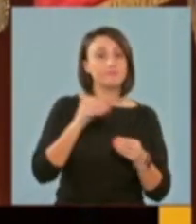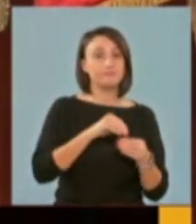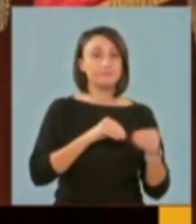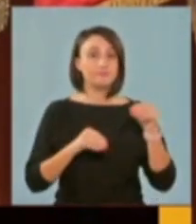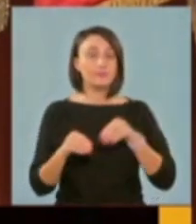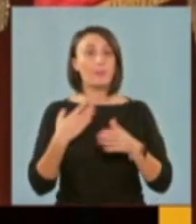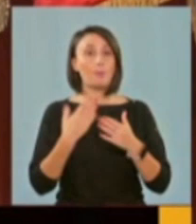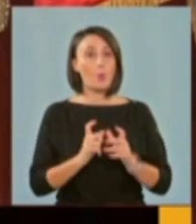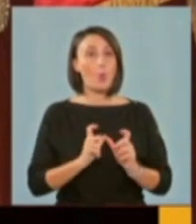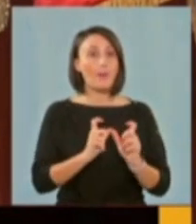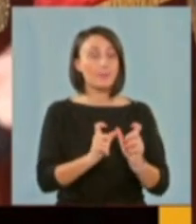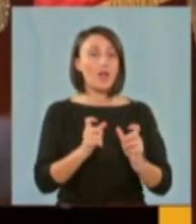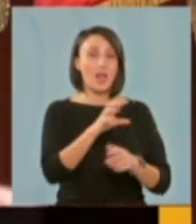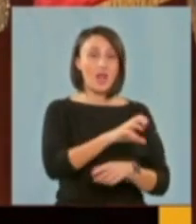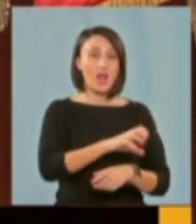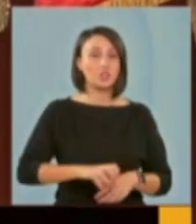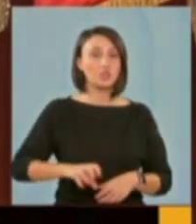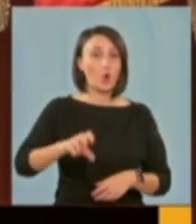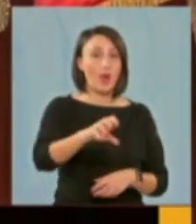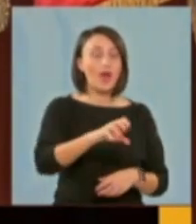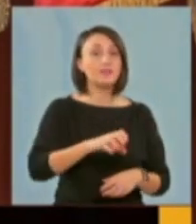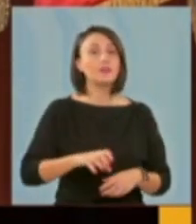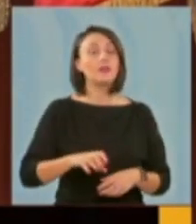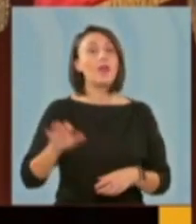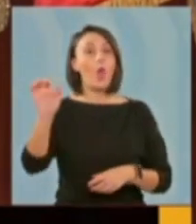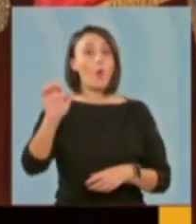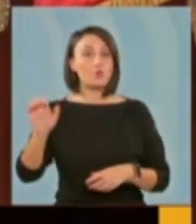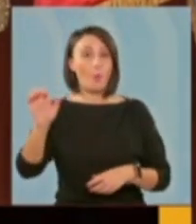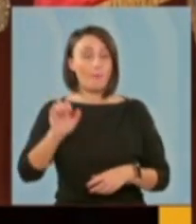de apărare regionale în zona europeană